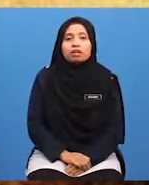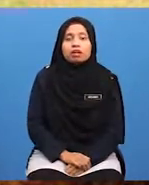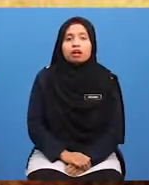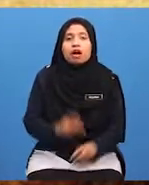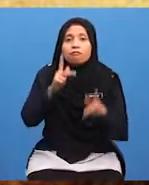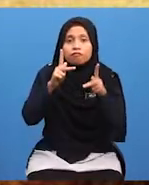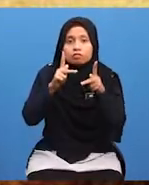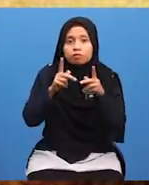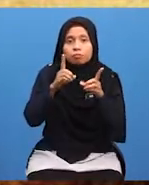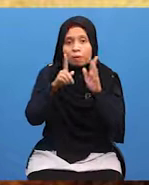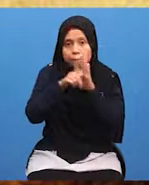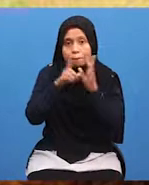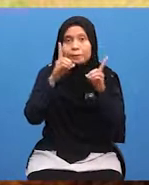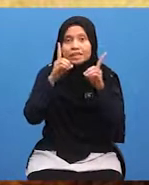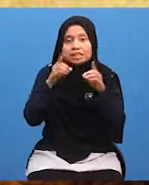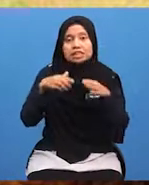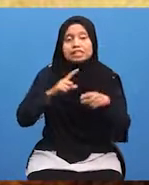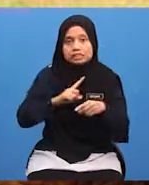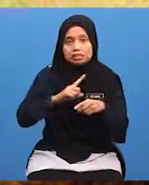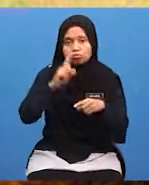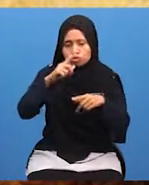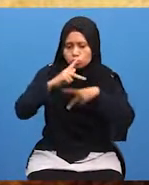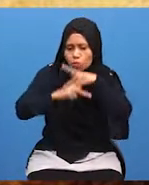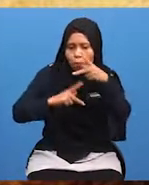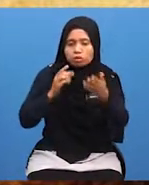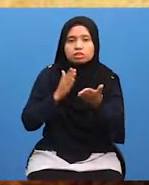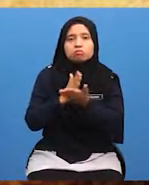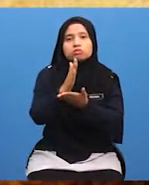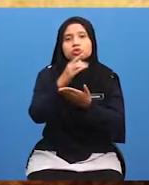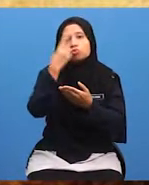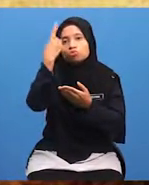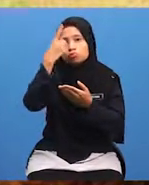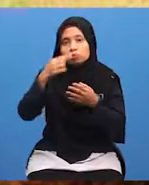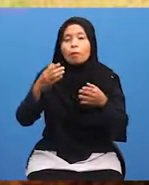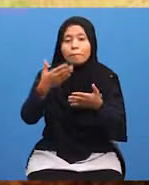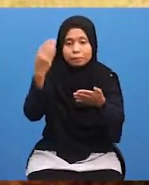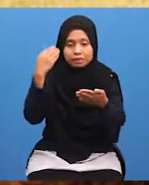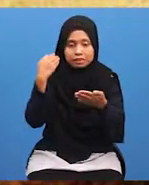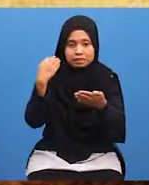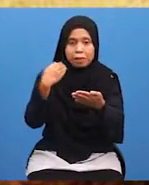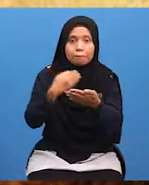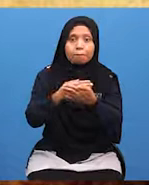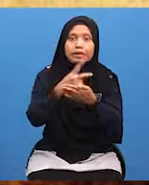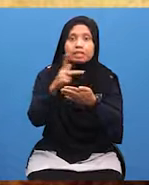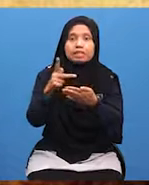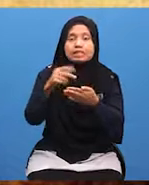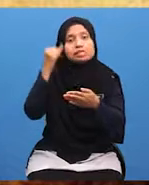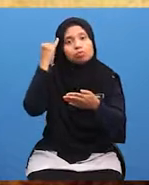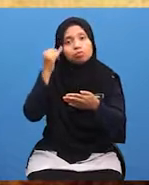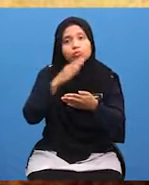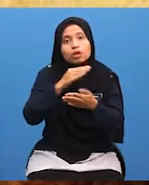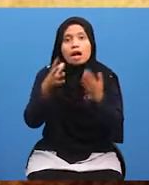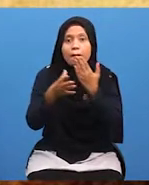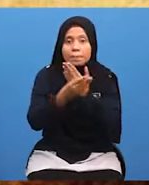Falsafah pendidikan Islam juga merupakan satu proses berterusan untuk menyampaikan ilmu, kemahiran